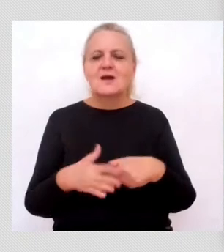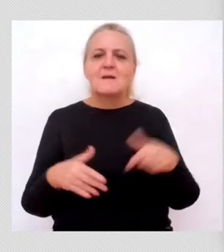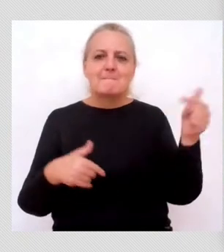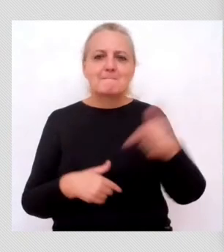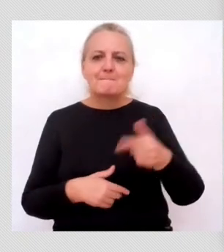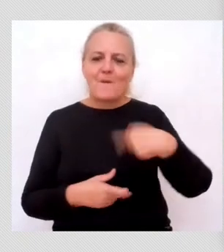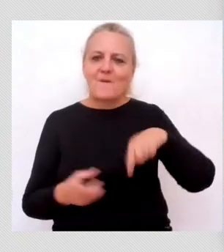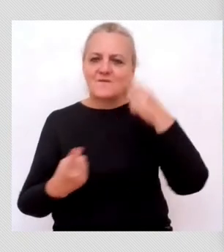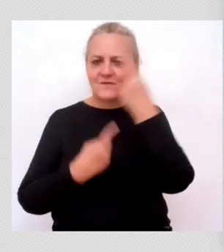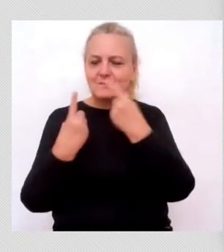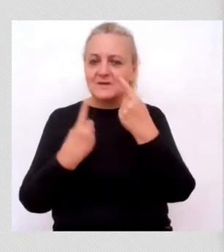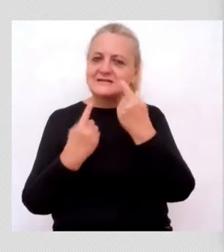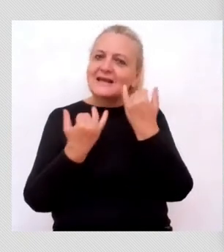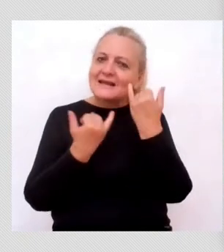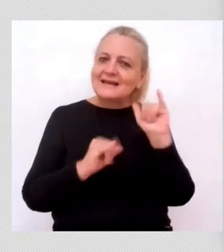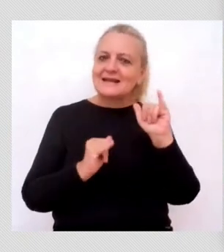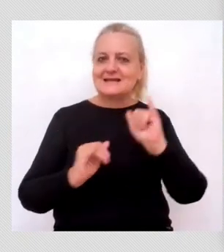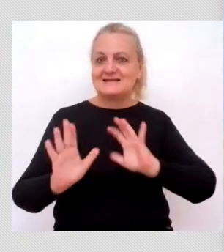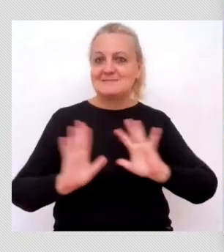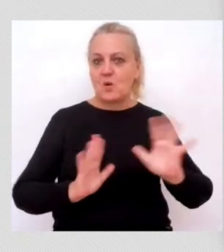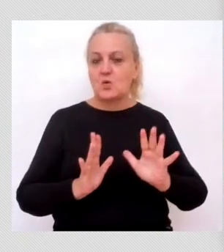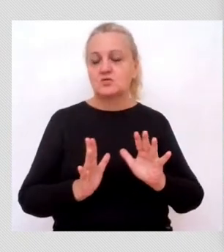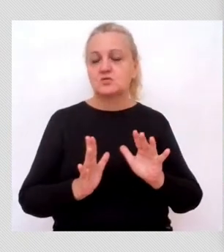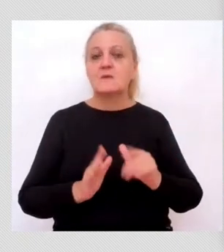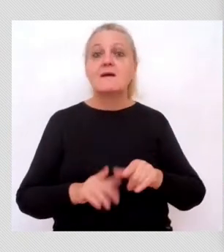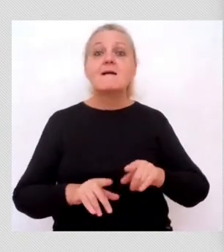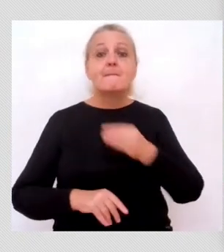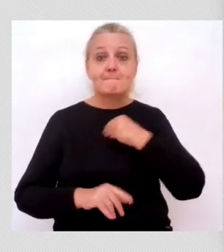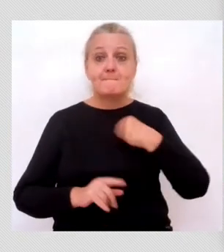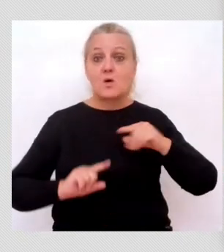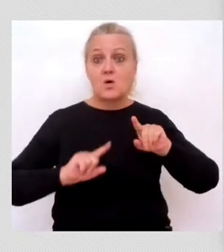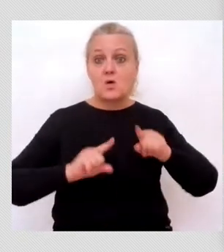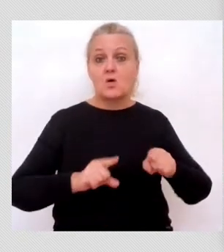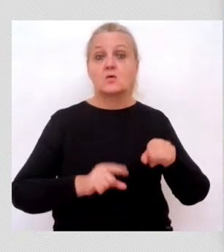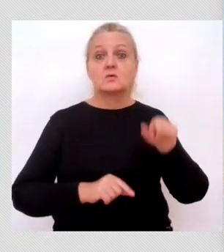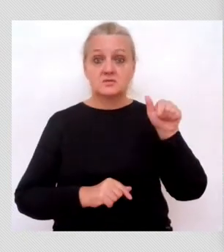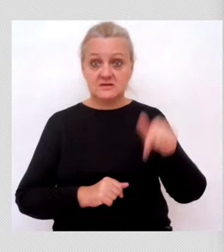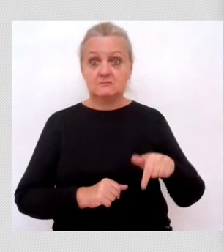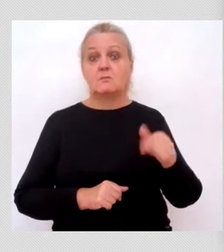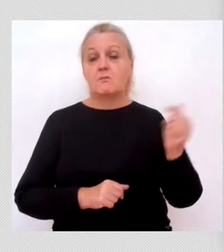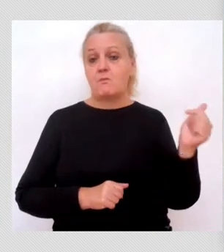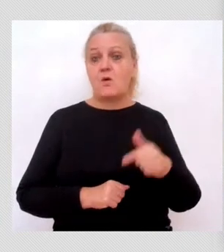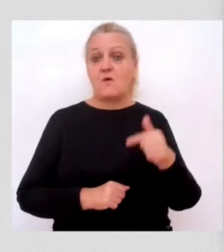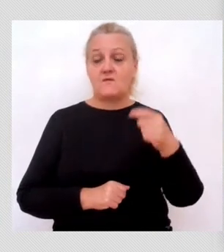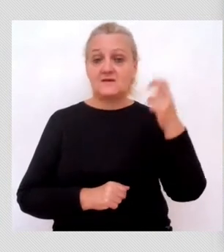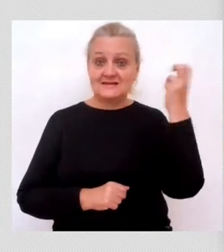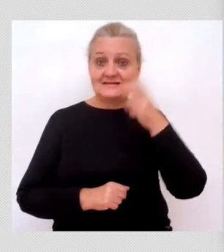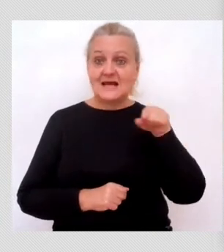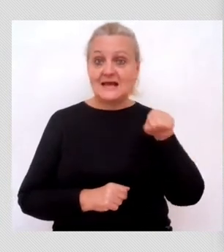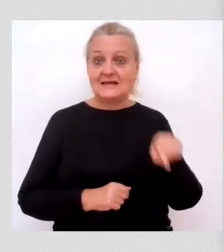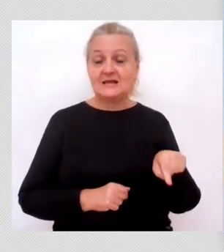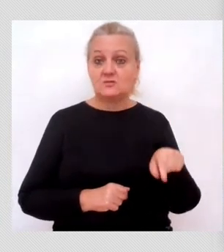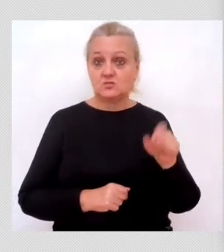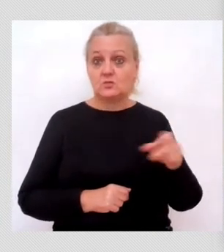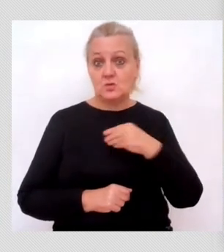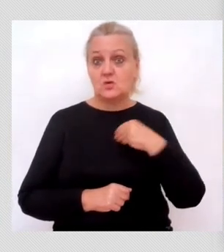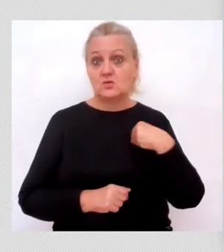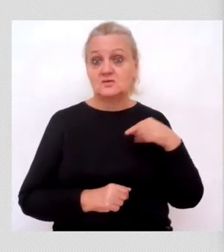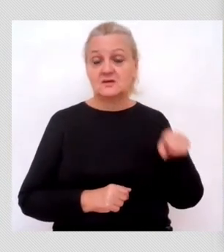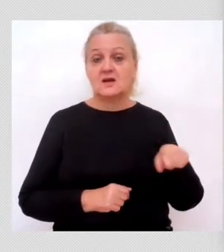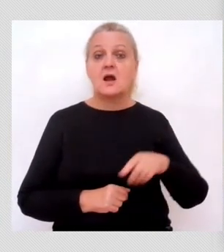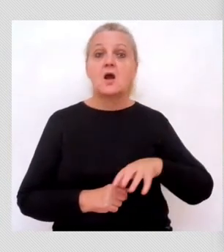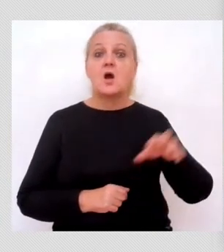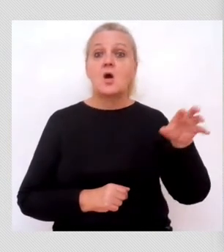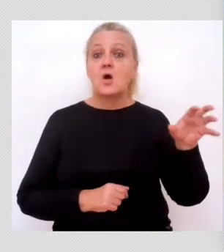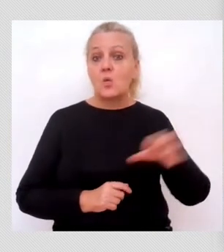myśleć nieszablonowo. Jest w Polsce taka organizacja, która powinna być żywotnie zainteresowana tym, żeby nie ukraść